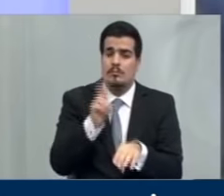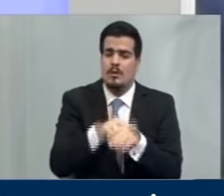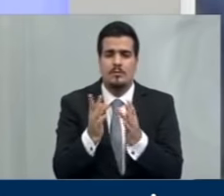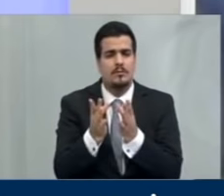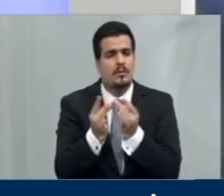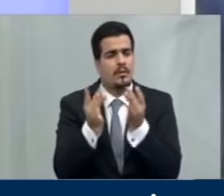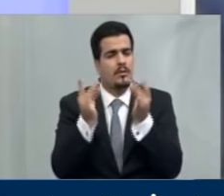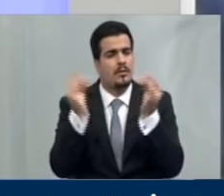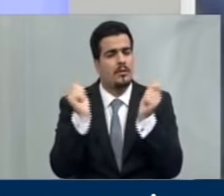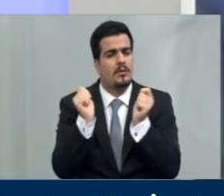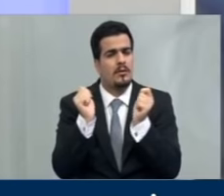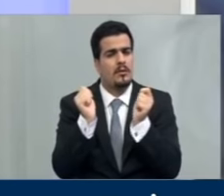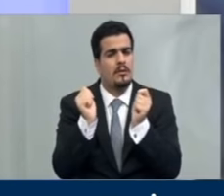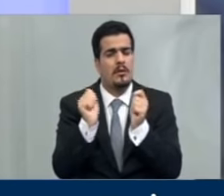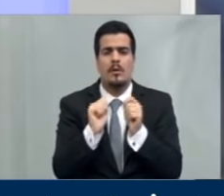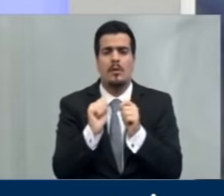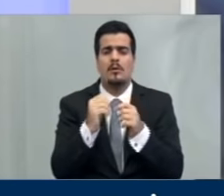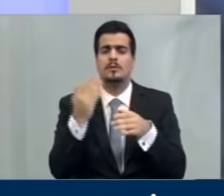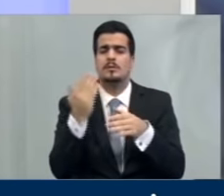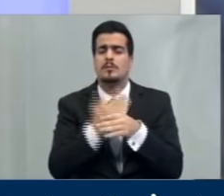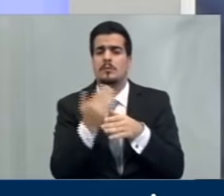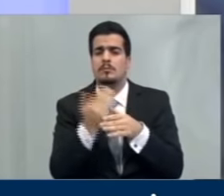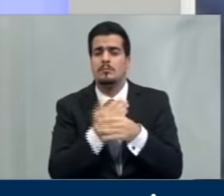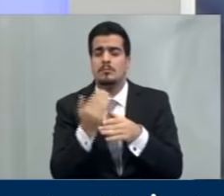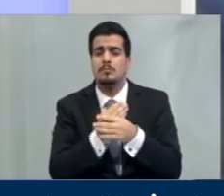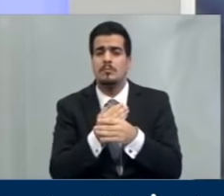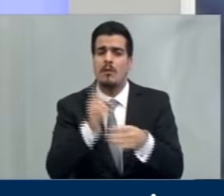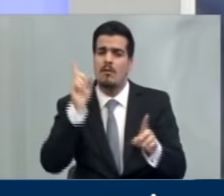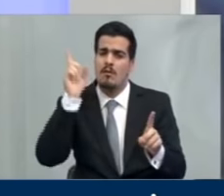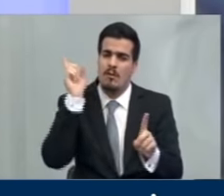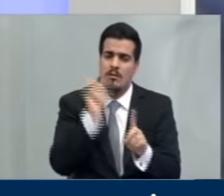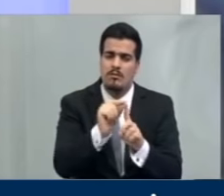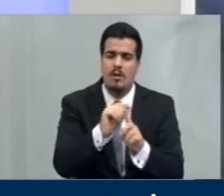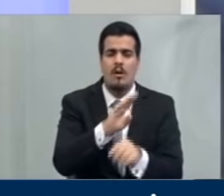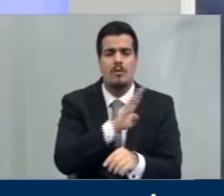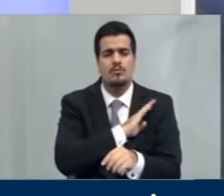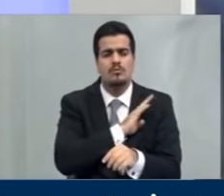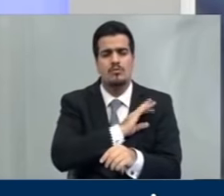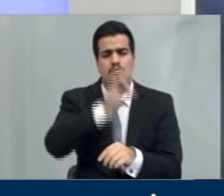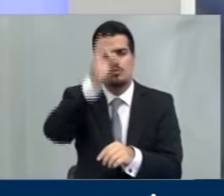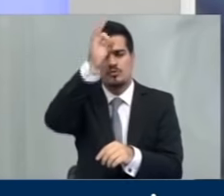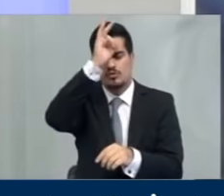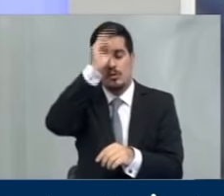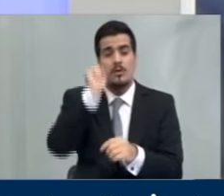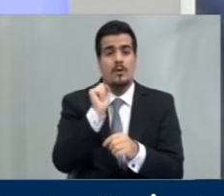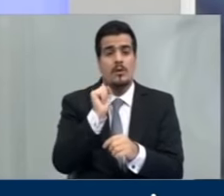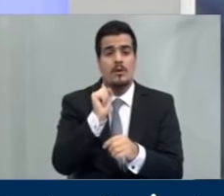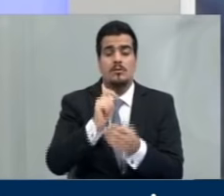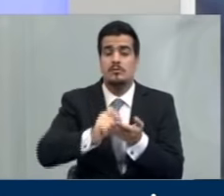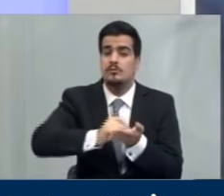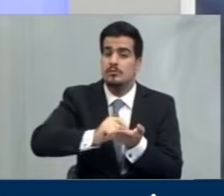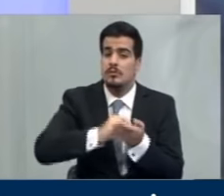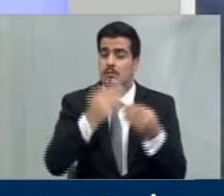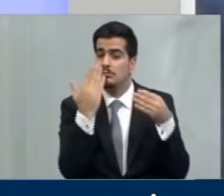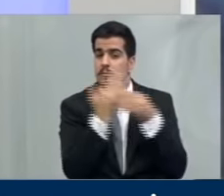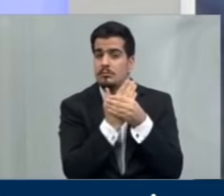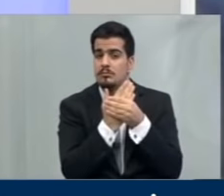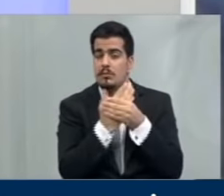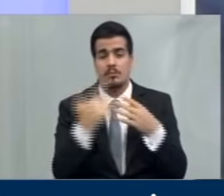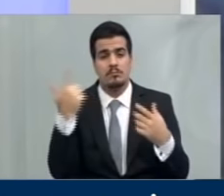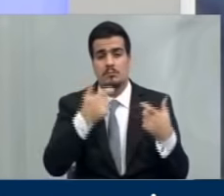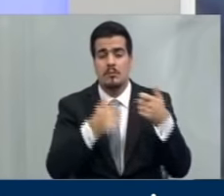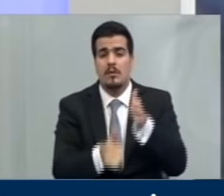من الوسائل المستنبطة التي استنبطتها قواتنا الأمنية وسجلتها في هذه